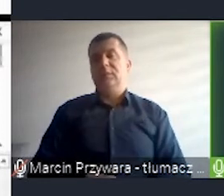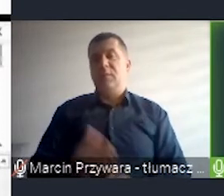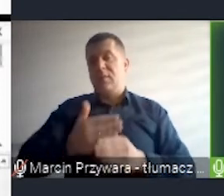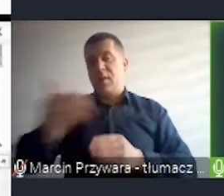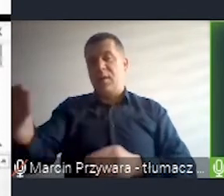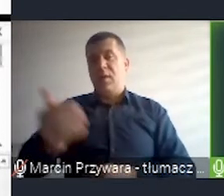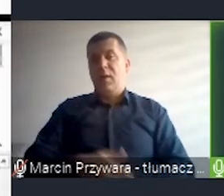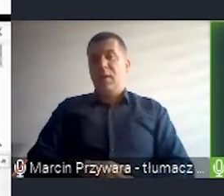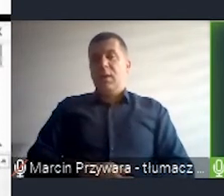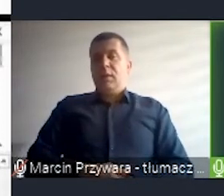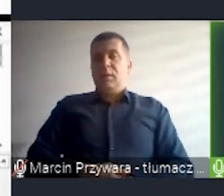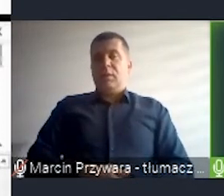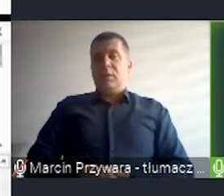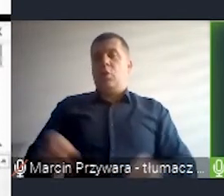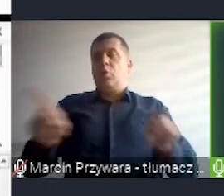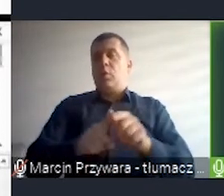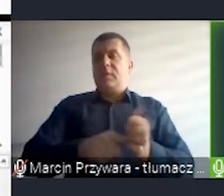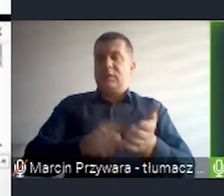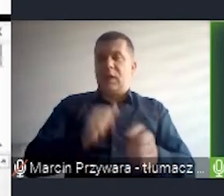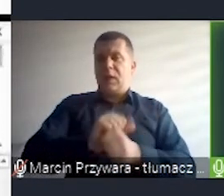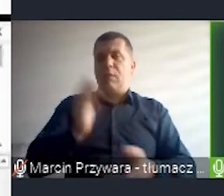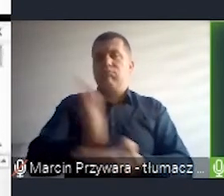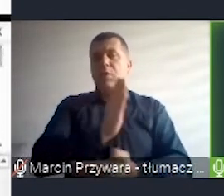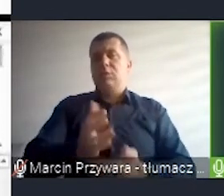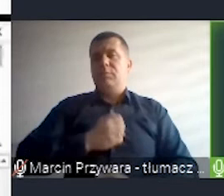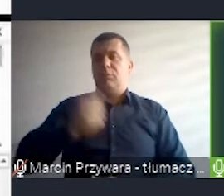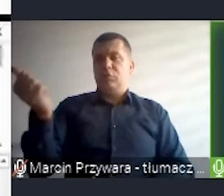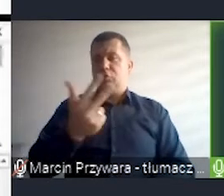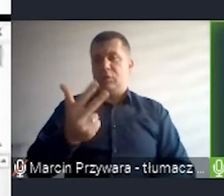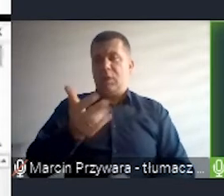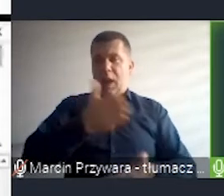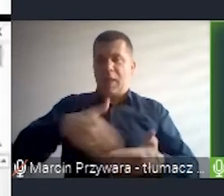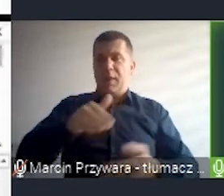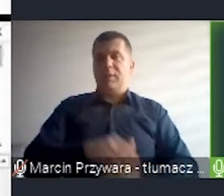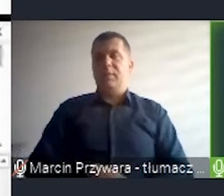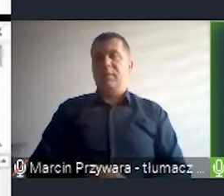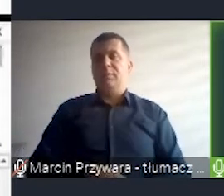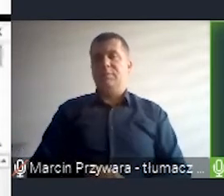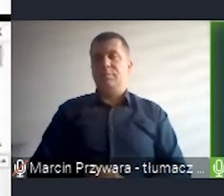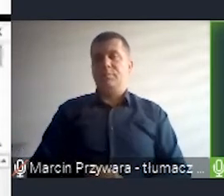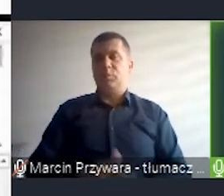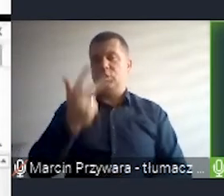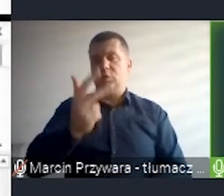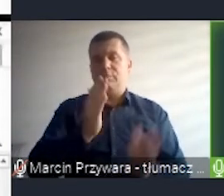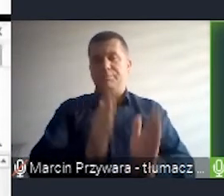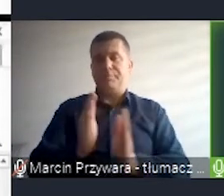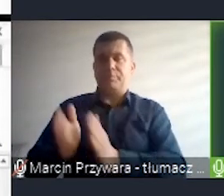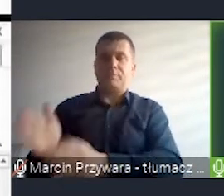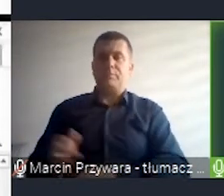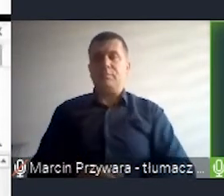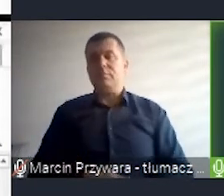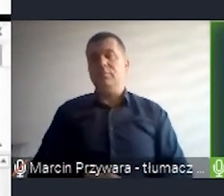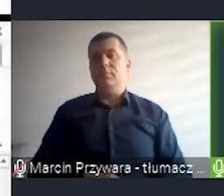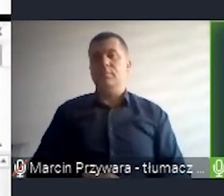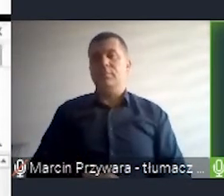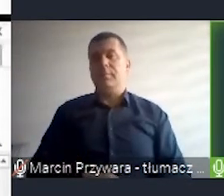Dalej, oczywiście ta równość szans jest podzielona na trzy elementy, na trzy dziedziny,